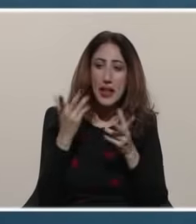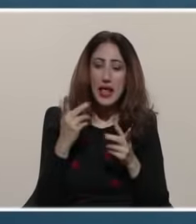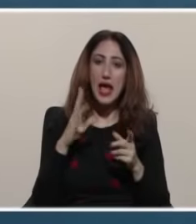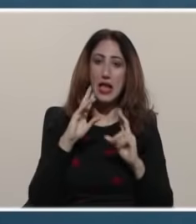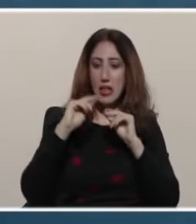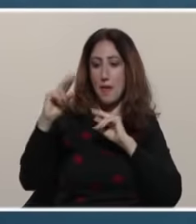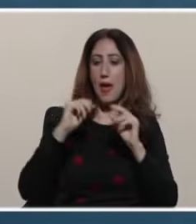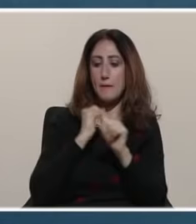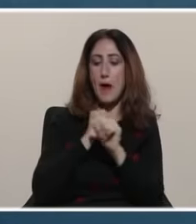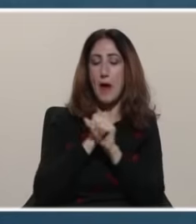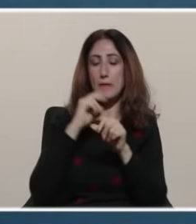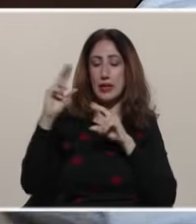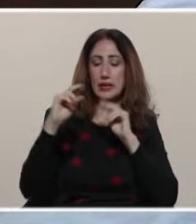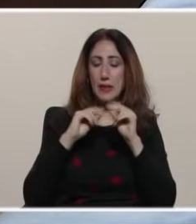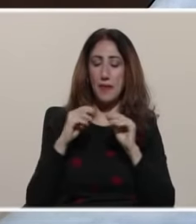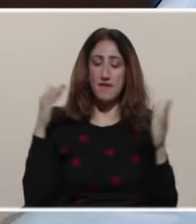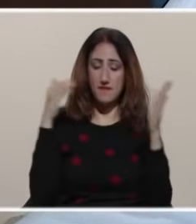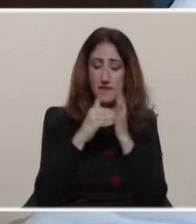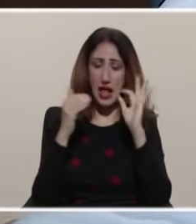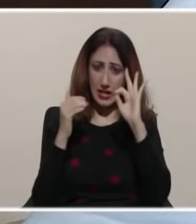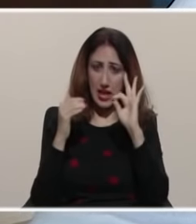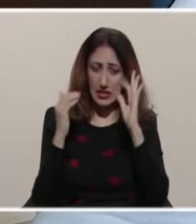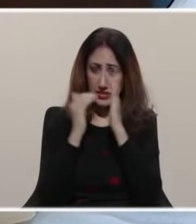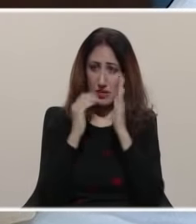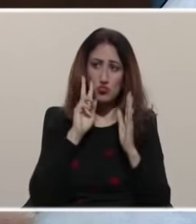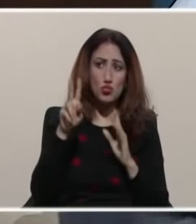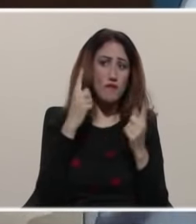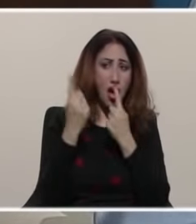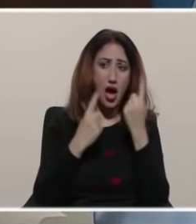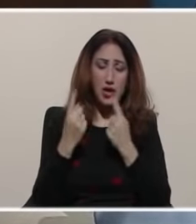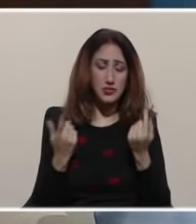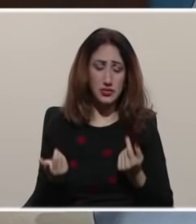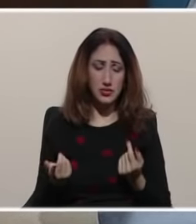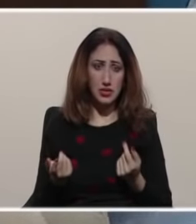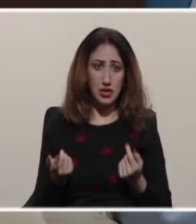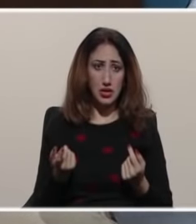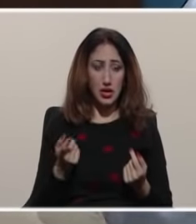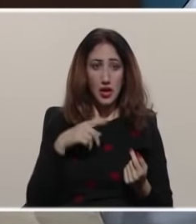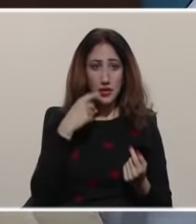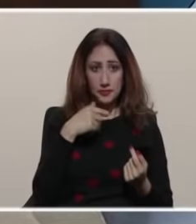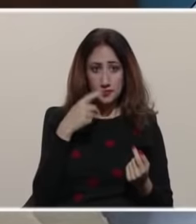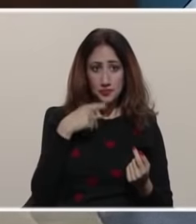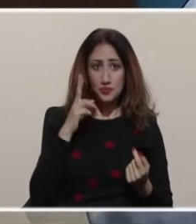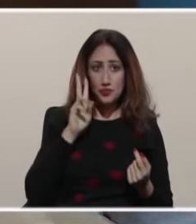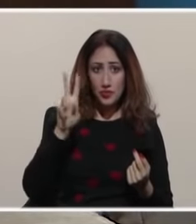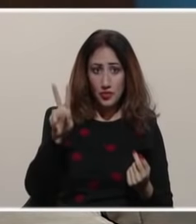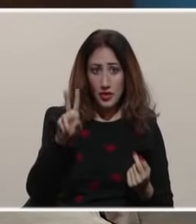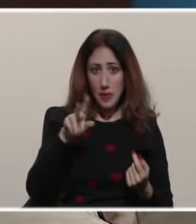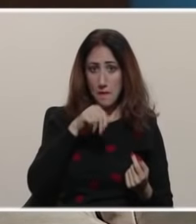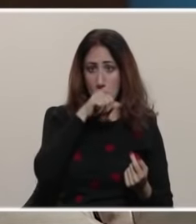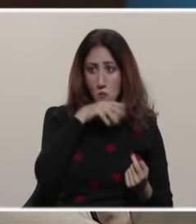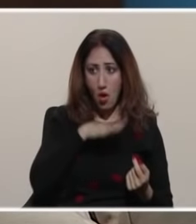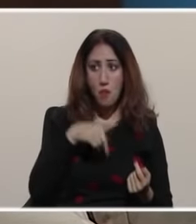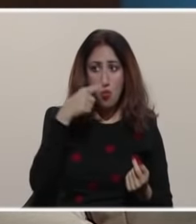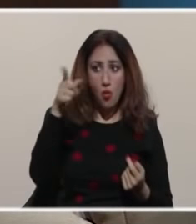زيه. اخر الثلاث ايام ليه شخص عادي جدا، فسيدنا عبد الله بن عمر قال له يعني النبي قال عليك كذا